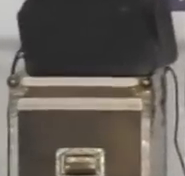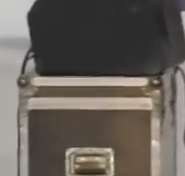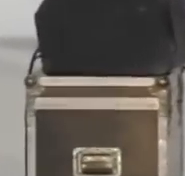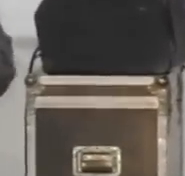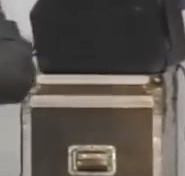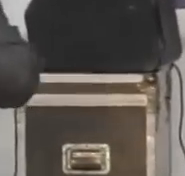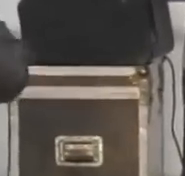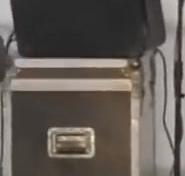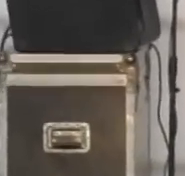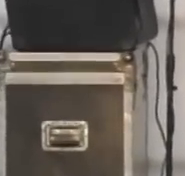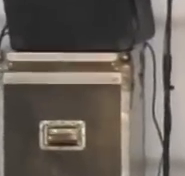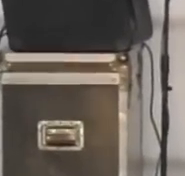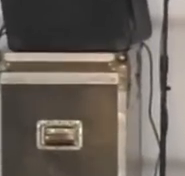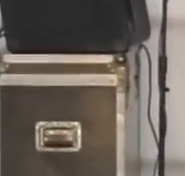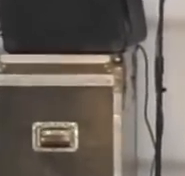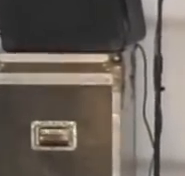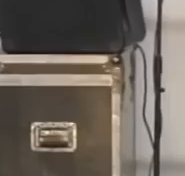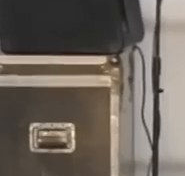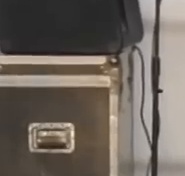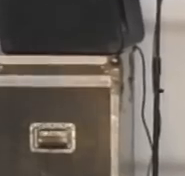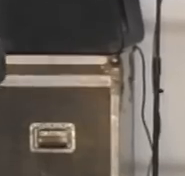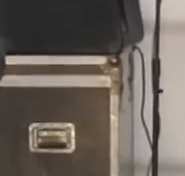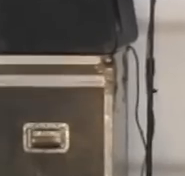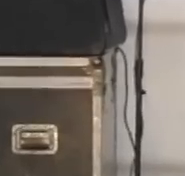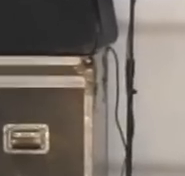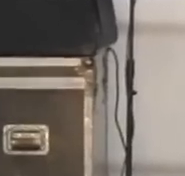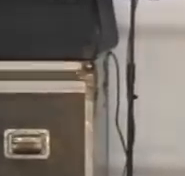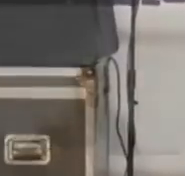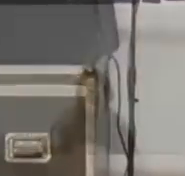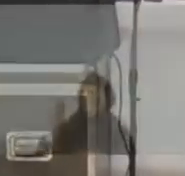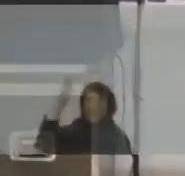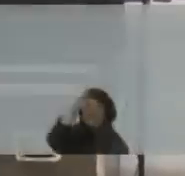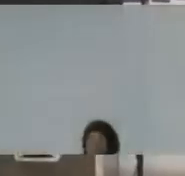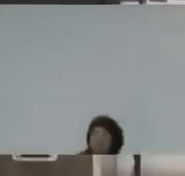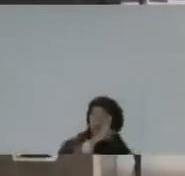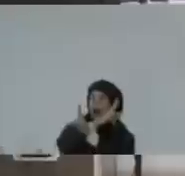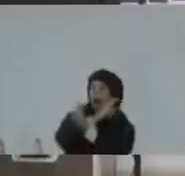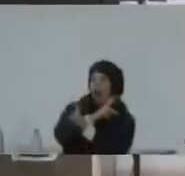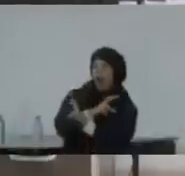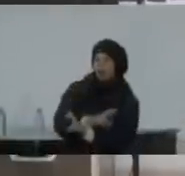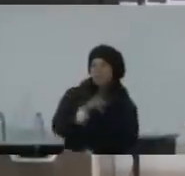gli indignados, siamo andati in Austria a vedere i pirati, in Germania. Abbiamo visto gli